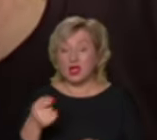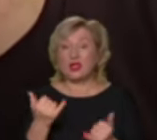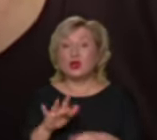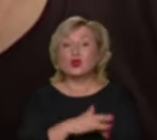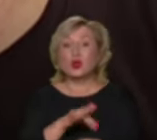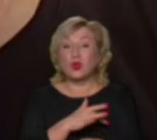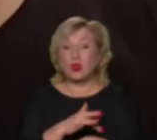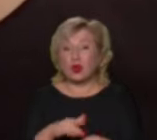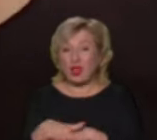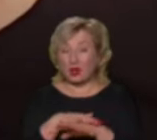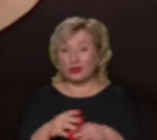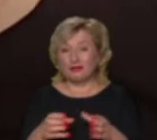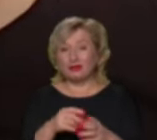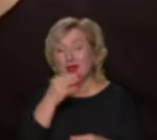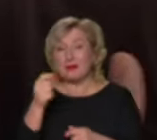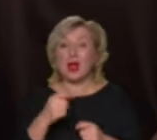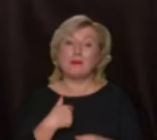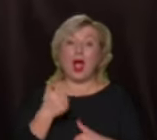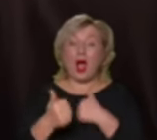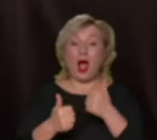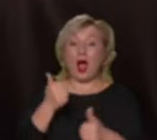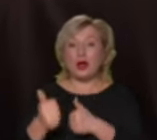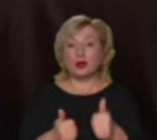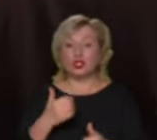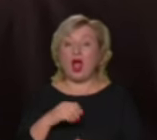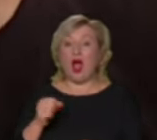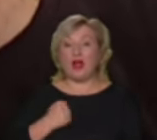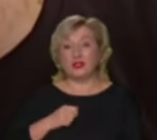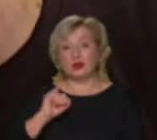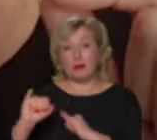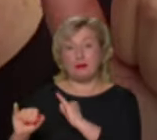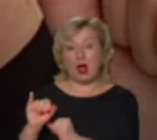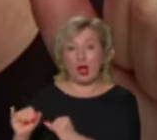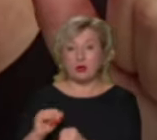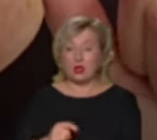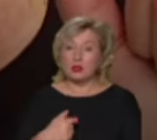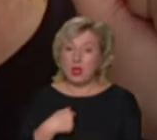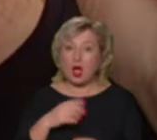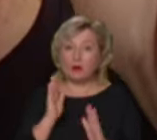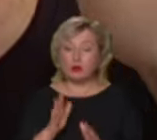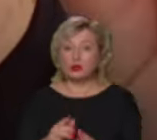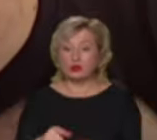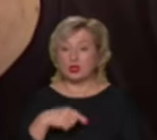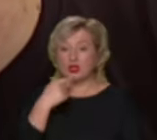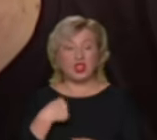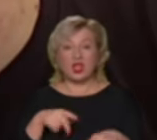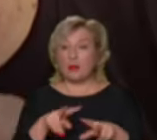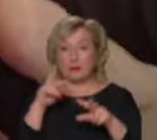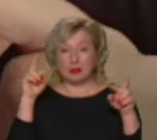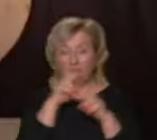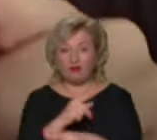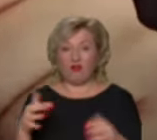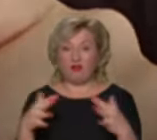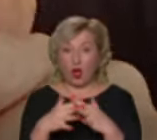спригують з коментування. А ми що, ми хороші, а от військові погані. Я казав, нам будуть закидати, що ми не так воювали,